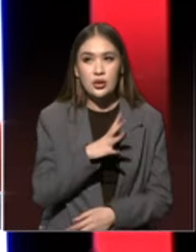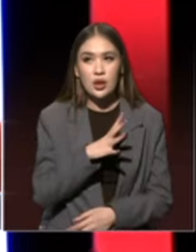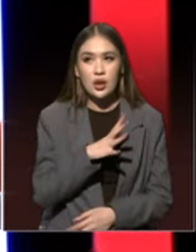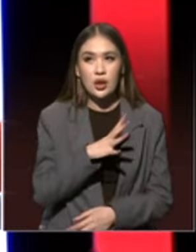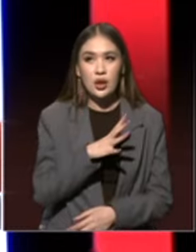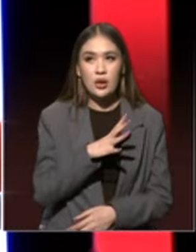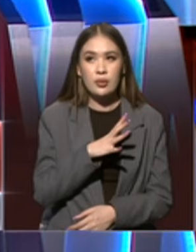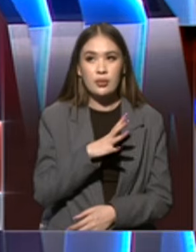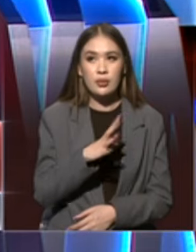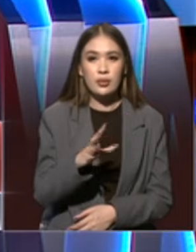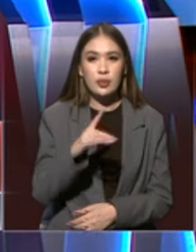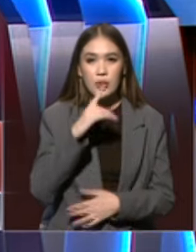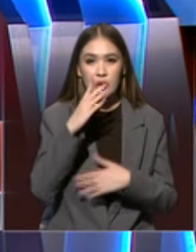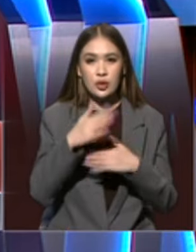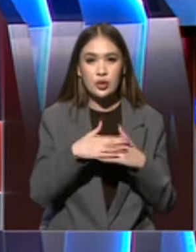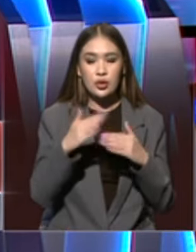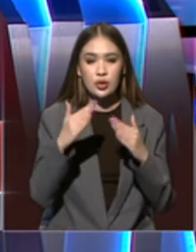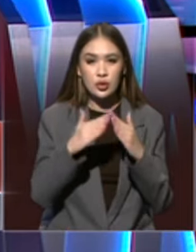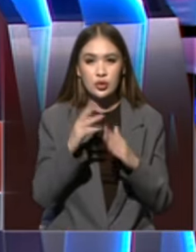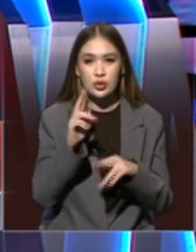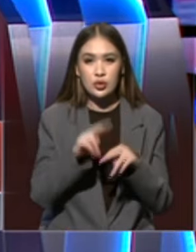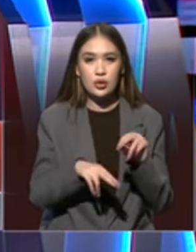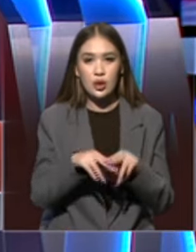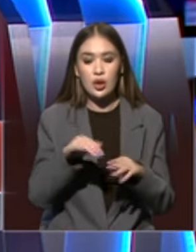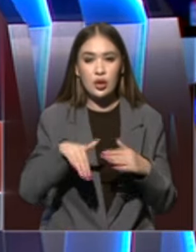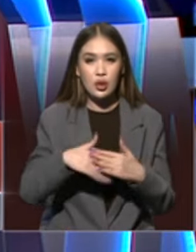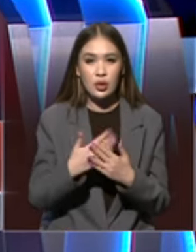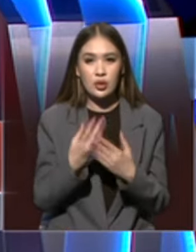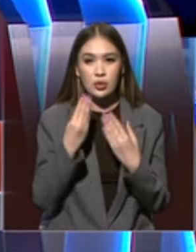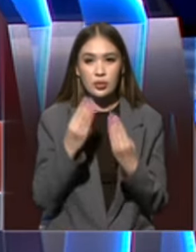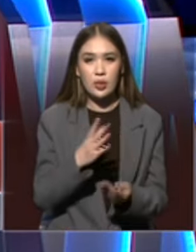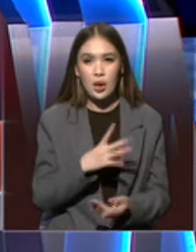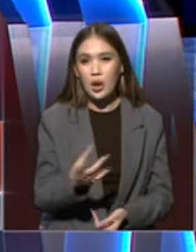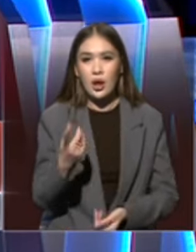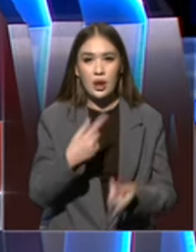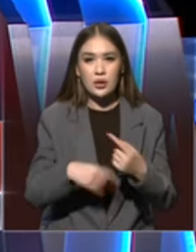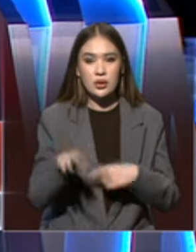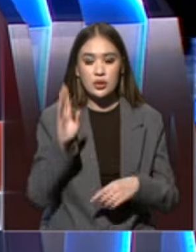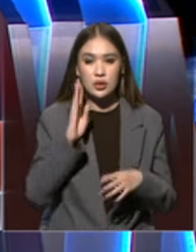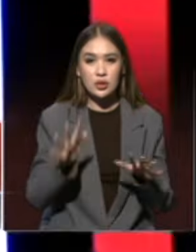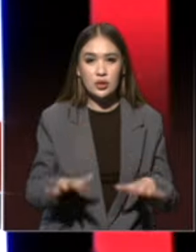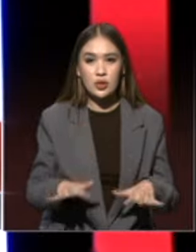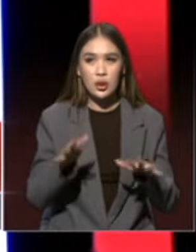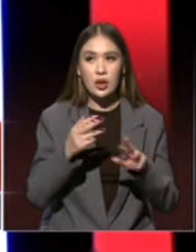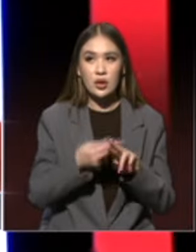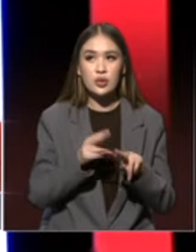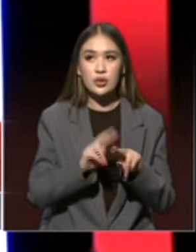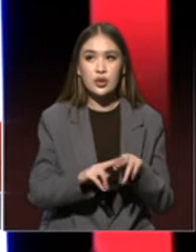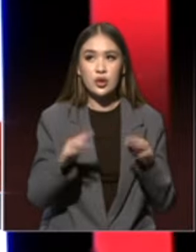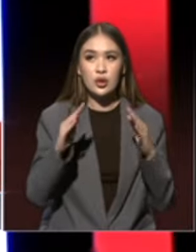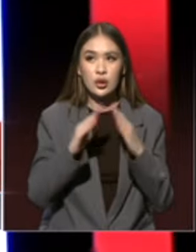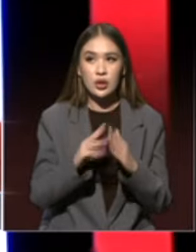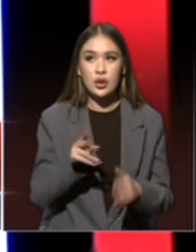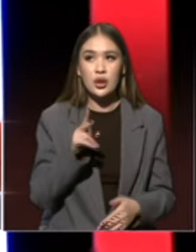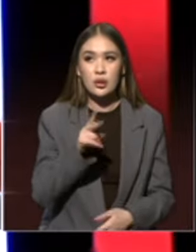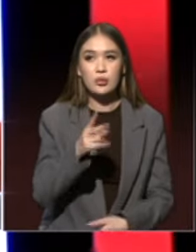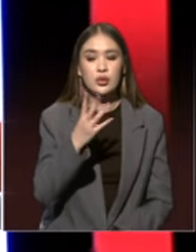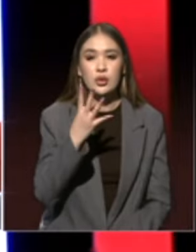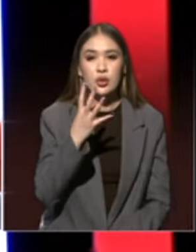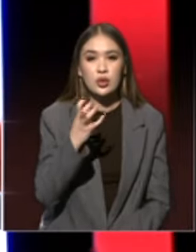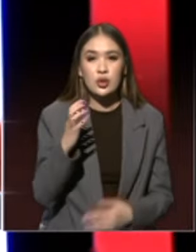ауылды биыл үйін салып берді, қайтадан жаңартып берді мысалға. Қайтадан шайып кетті. Осы үйлердің мысалға 2400 үйдің